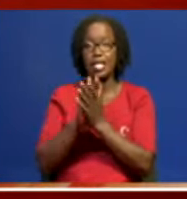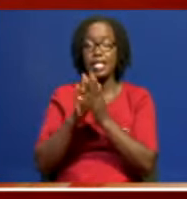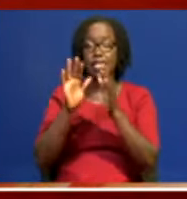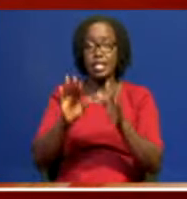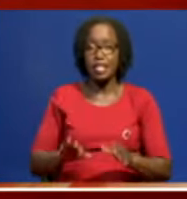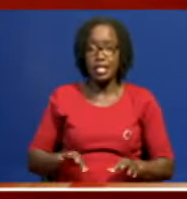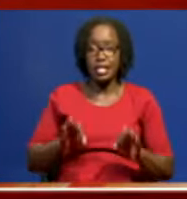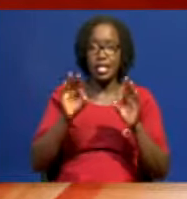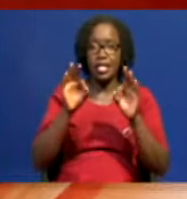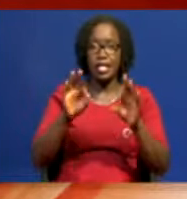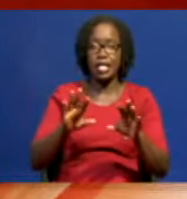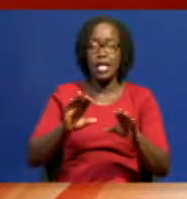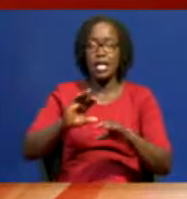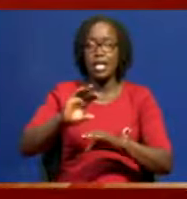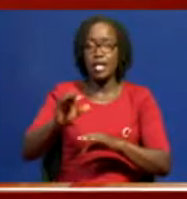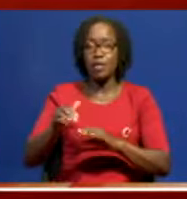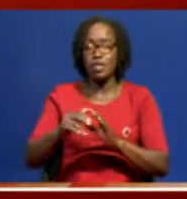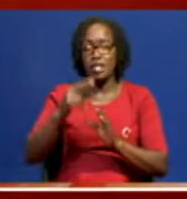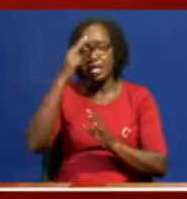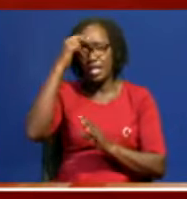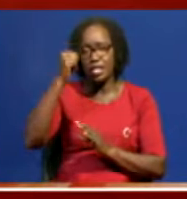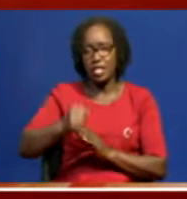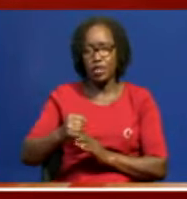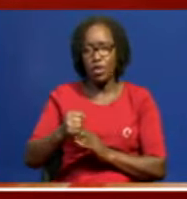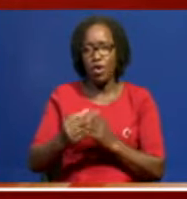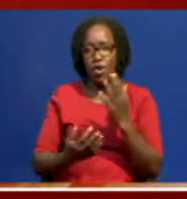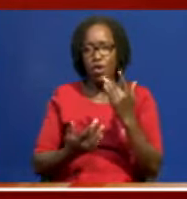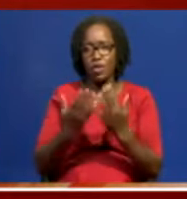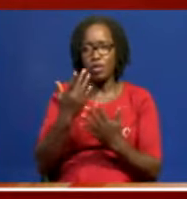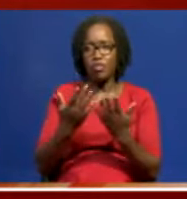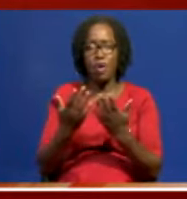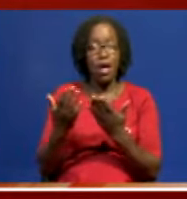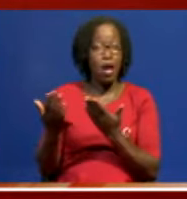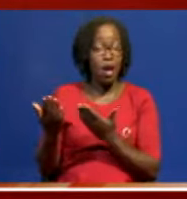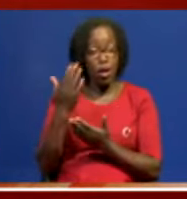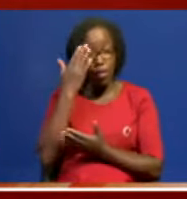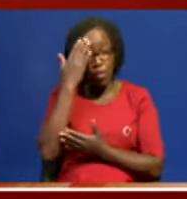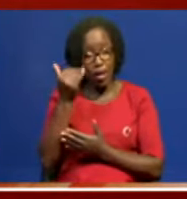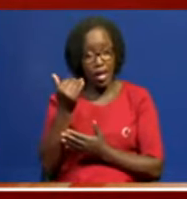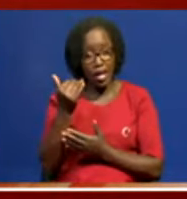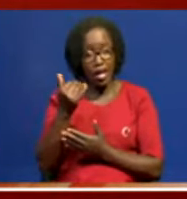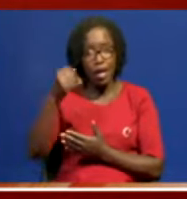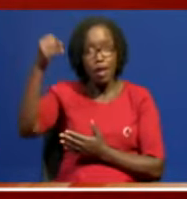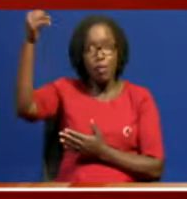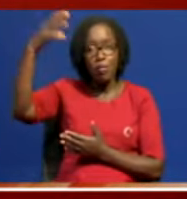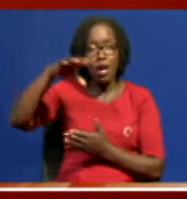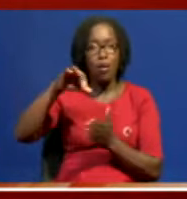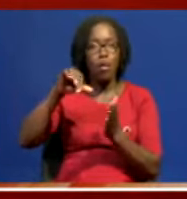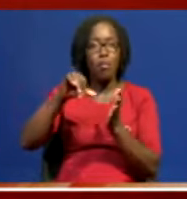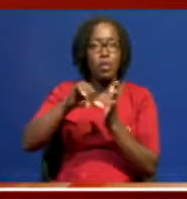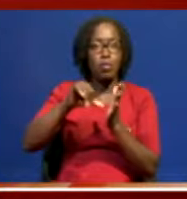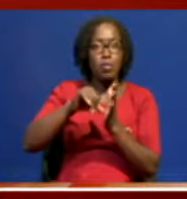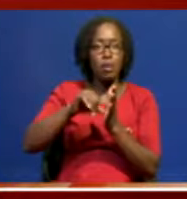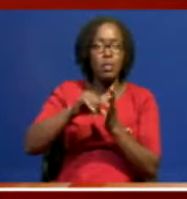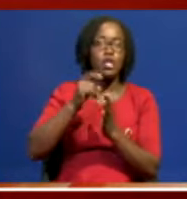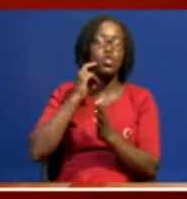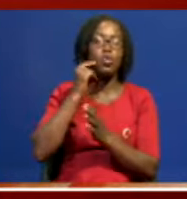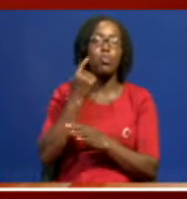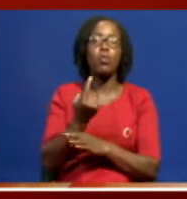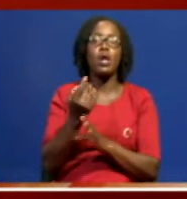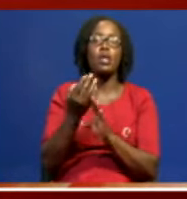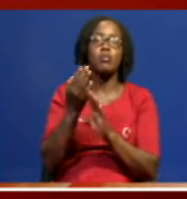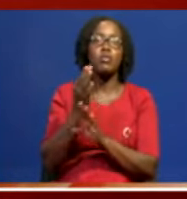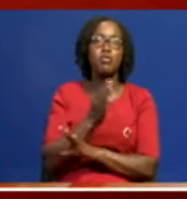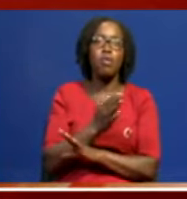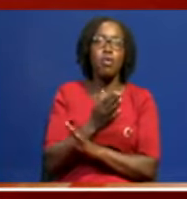Kitengela. Hii ni katika kaunti ya Kajiado. Moto huo unakisiwa kusababishwa na hitilafu ya umeme katika kibanda kimoja kabla ya